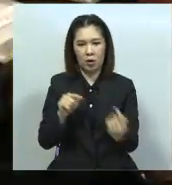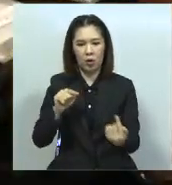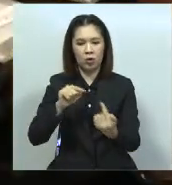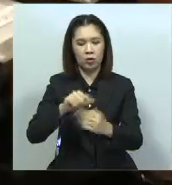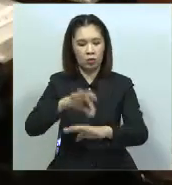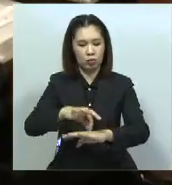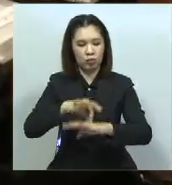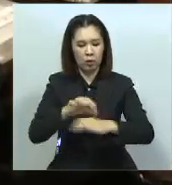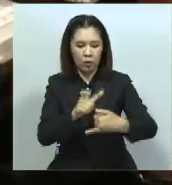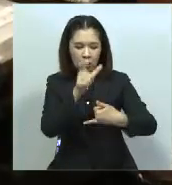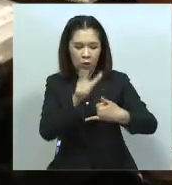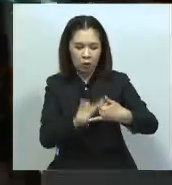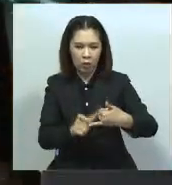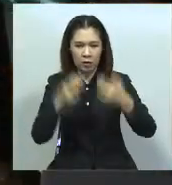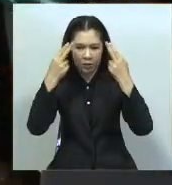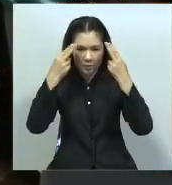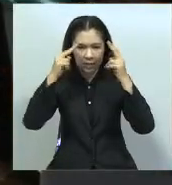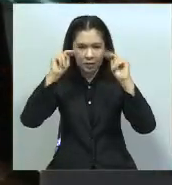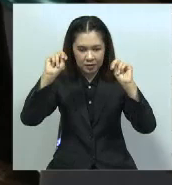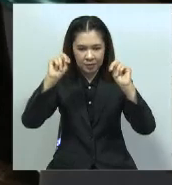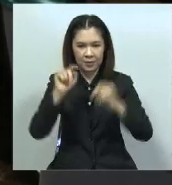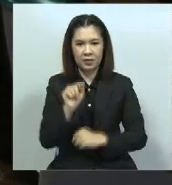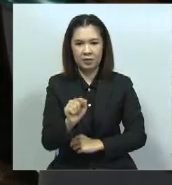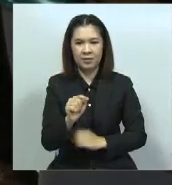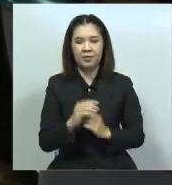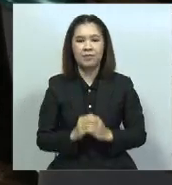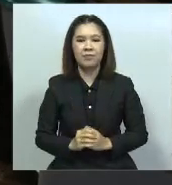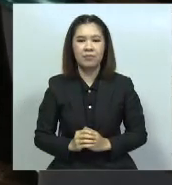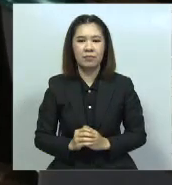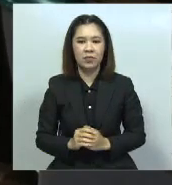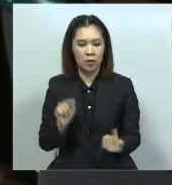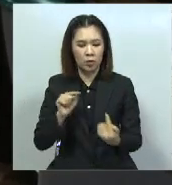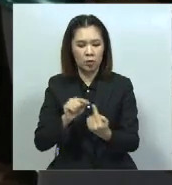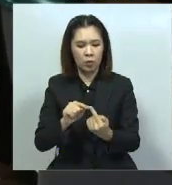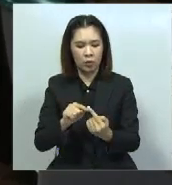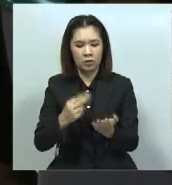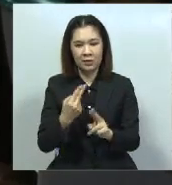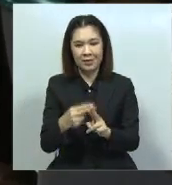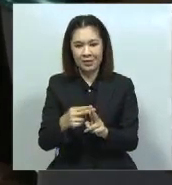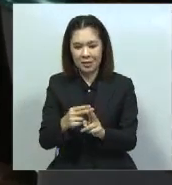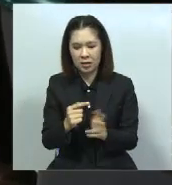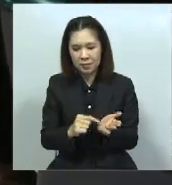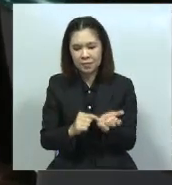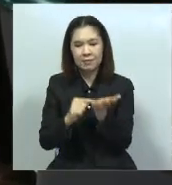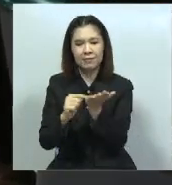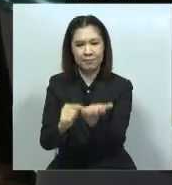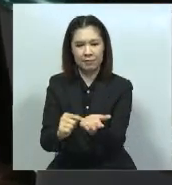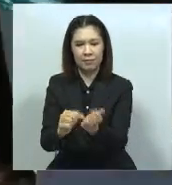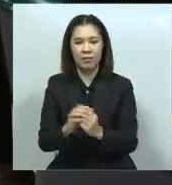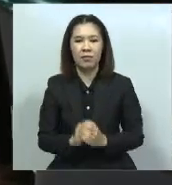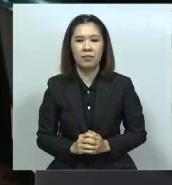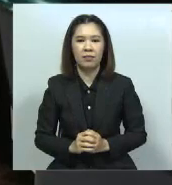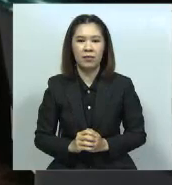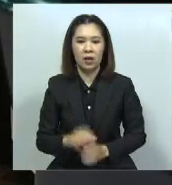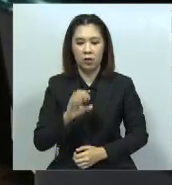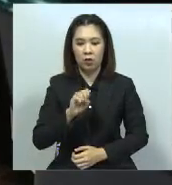และคุณสมบัติของผู้เสนอชื่อชิงตำแหน่งนายกรัฐมนตรีและเข้าสู่วาระการเสนอชื่อโดยนายณัฐพลทิพย์สุวรรณส.